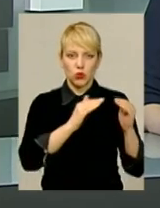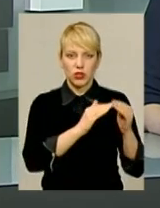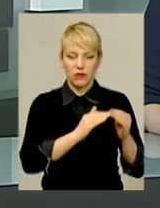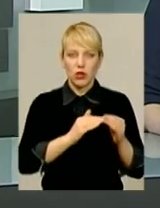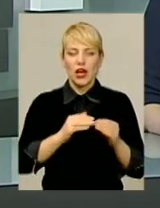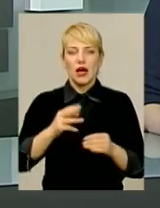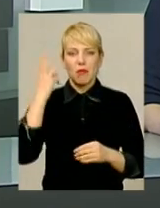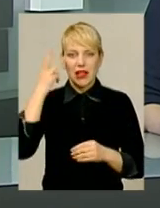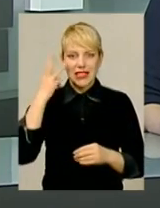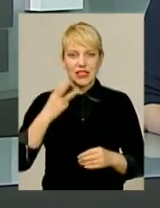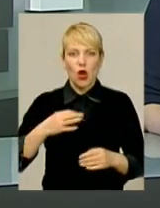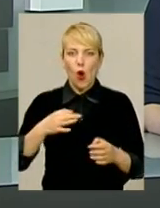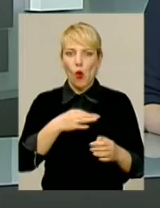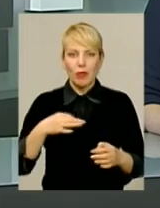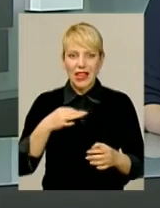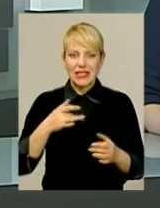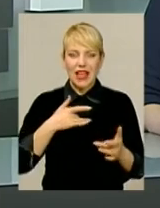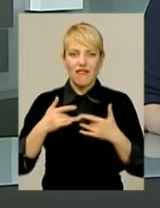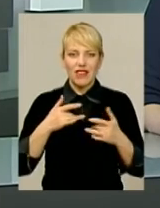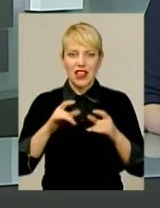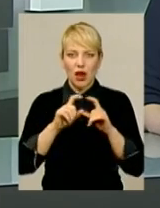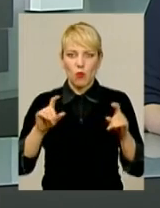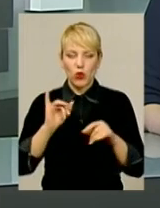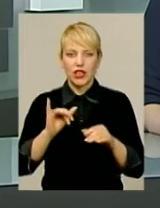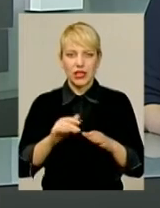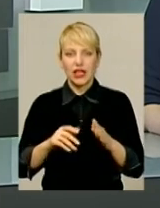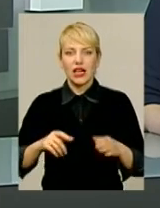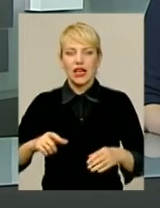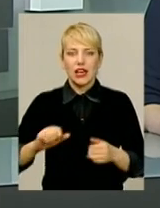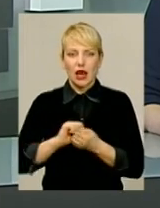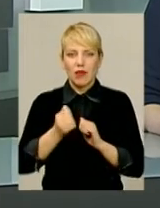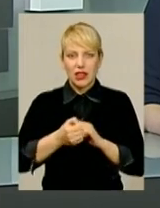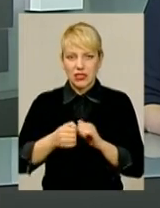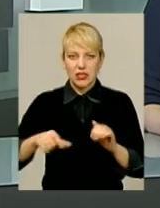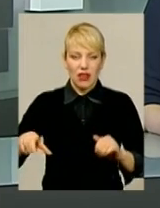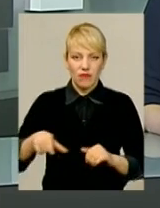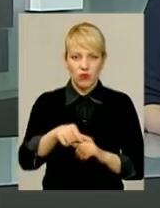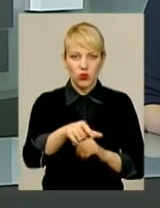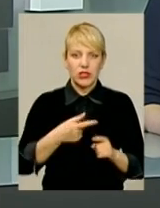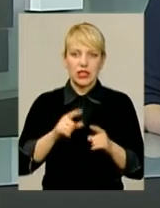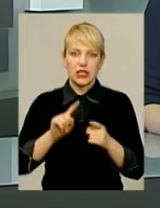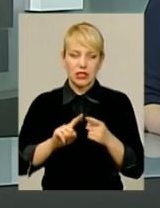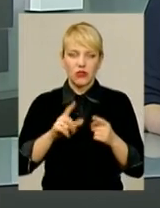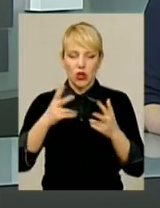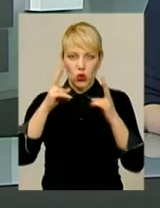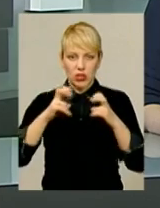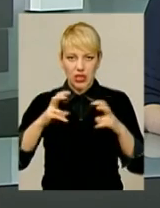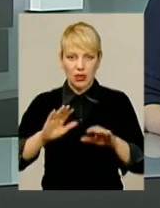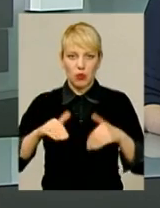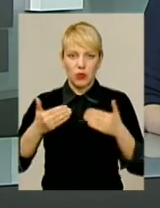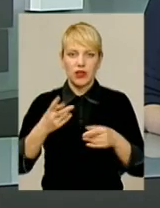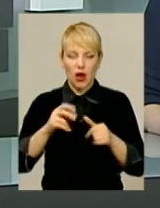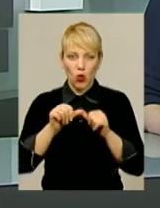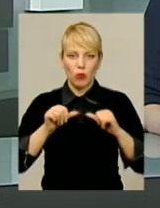Хмельницької обласної філармонії та проїзною частиною найдовшої вулиці обласного центру. Пропозицію вже розглянули на топонімічній